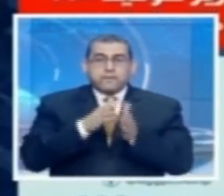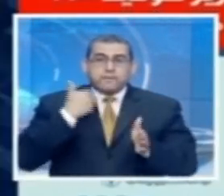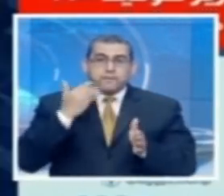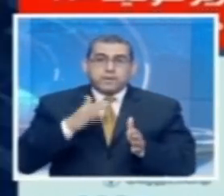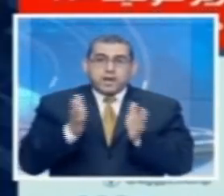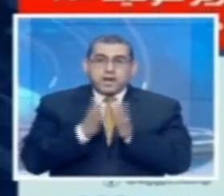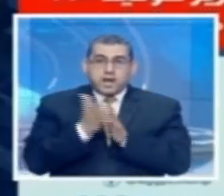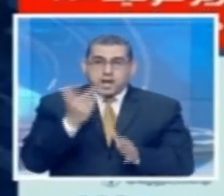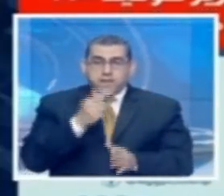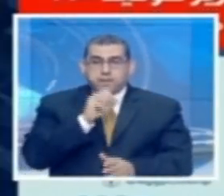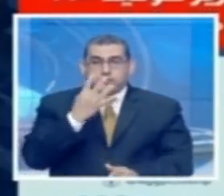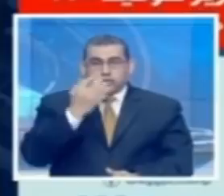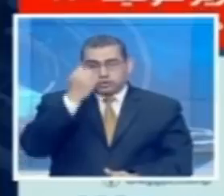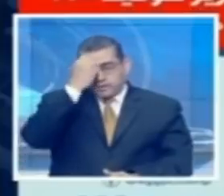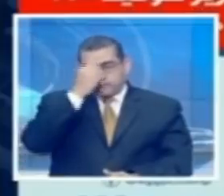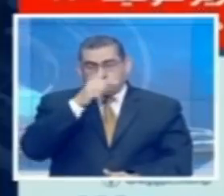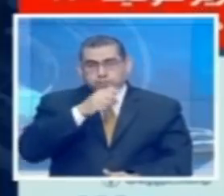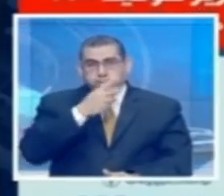إلى